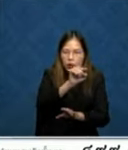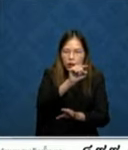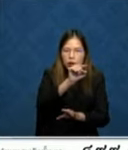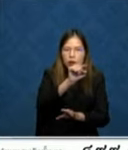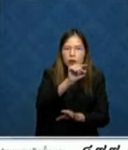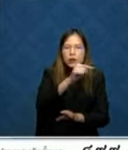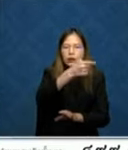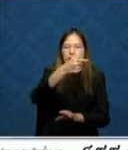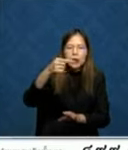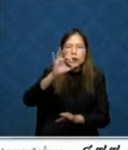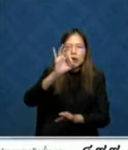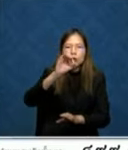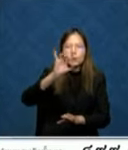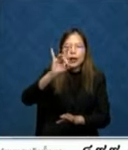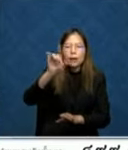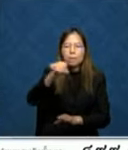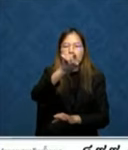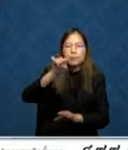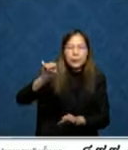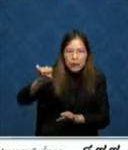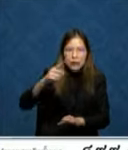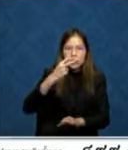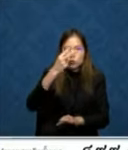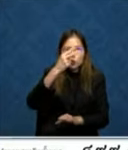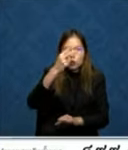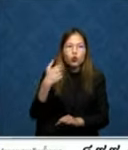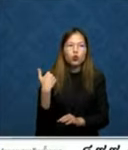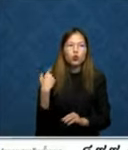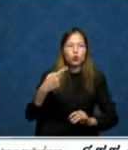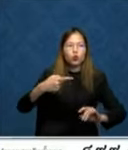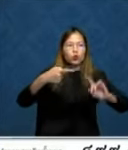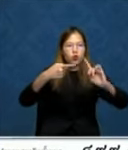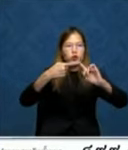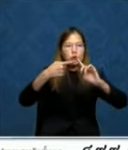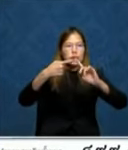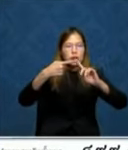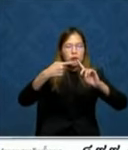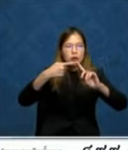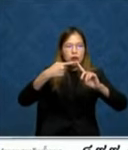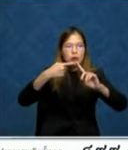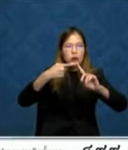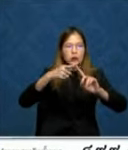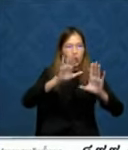90-98% นะครับให้ดูตรงนี้คร่าวๆนะครับในเฟสที่1ที่2เนี่ยลงทะเบียนกัน